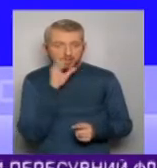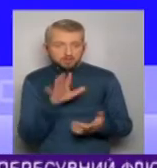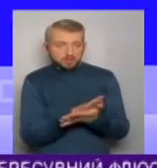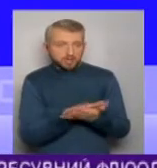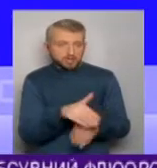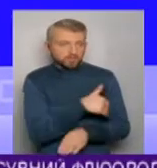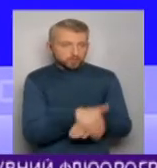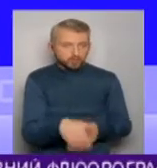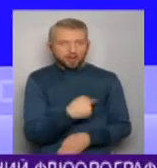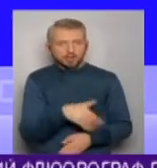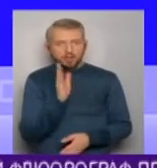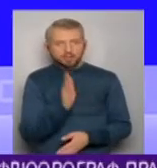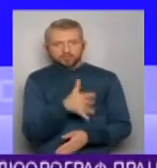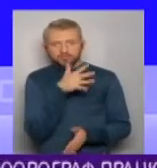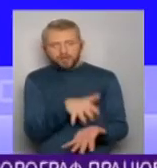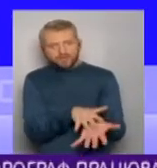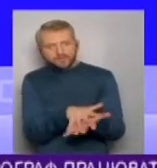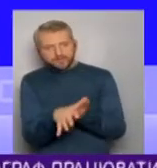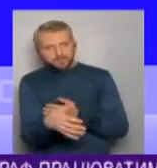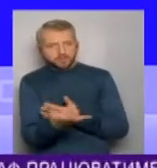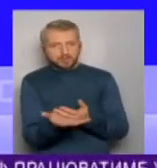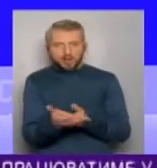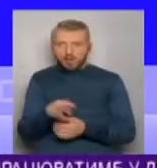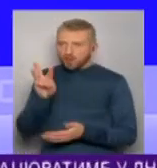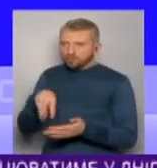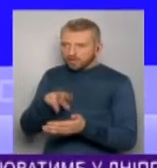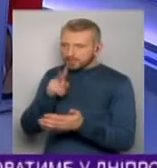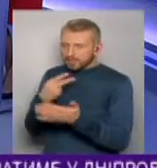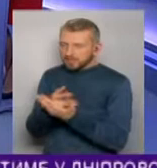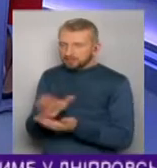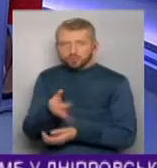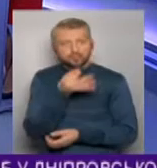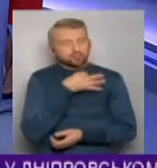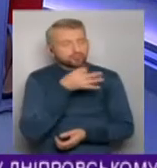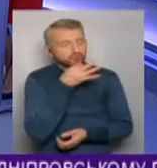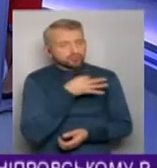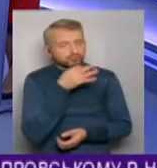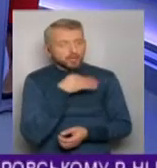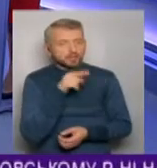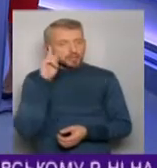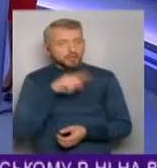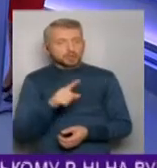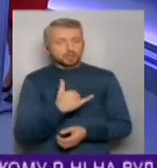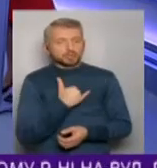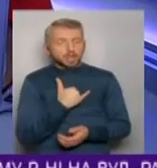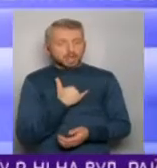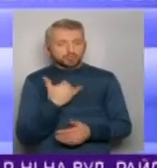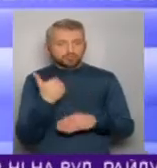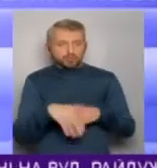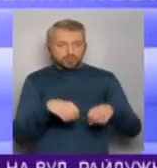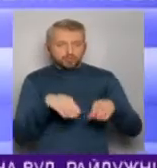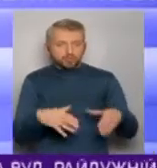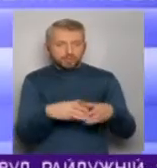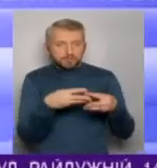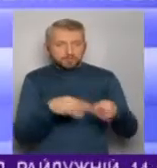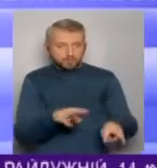а ми будемо втрачати 15. Ну, штрафи не передбачені для таких. Поки що ні, але ви знаєте, що у нас вже постанова Кабміна